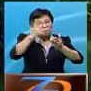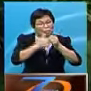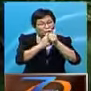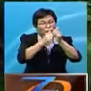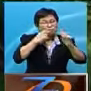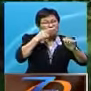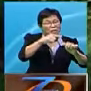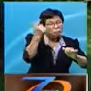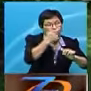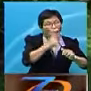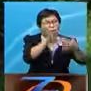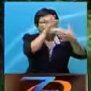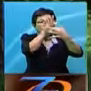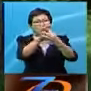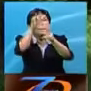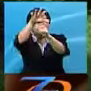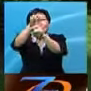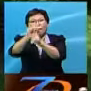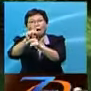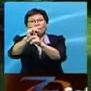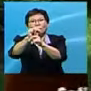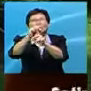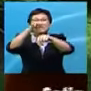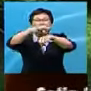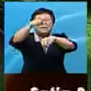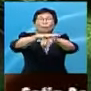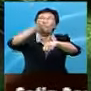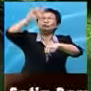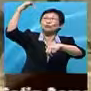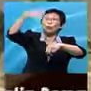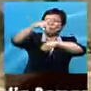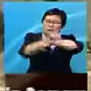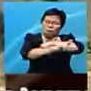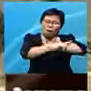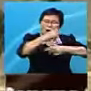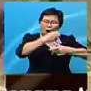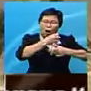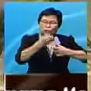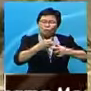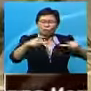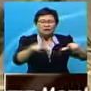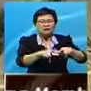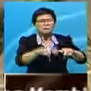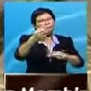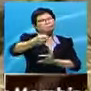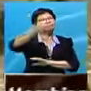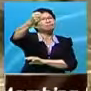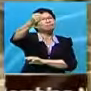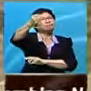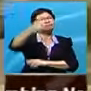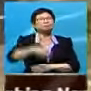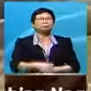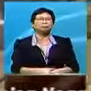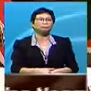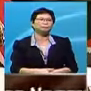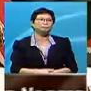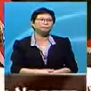arahan memasang perangkap nyamuk solar akan dikenakan denda atau lesen mereka digantung.